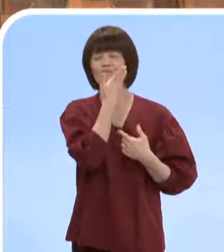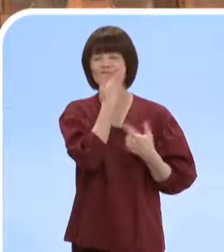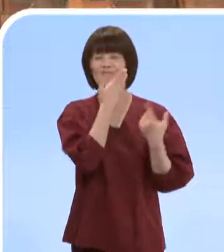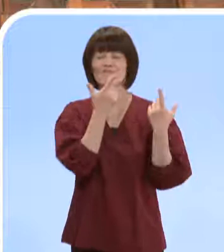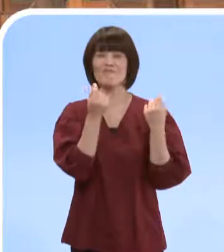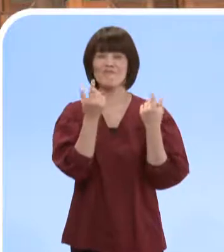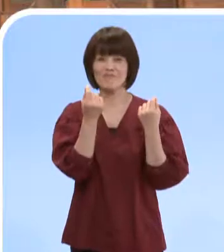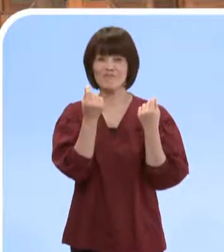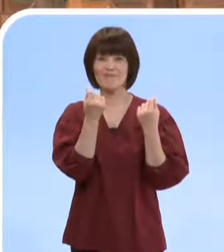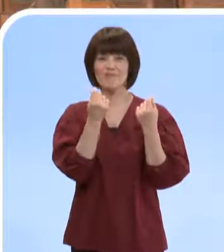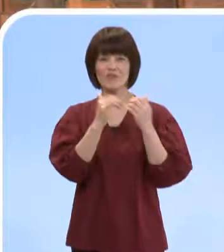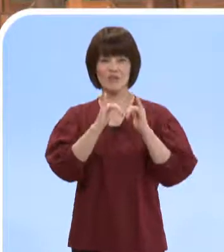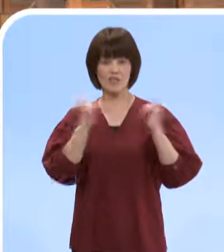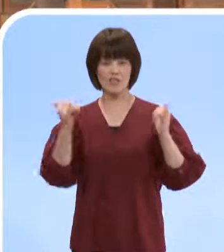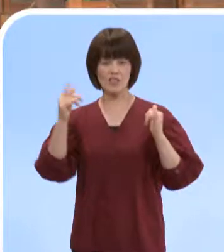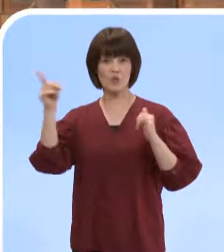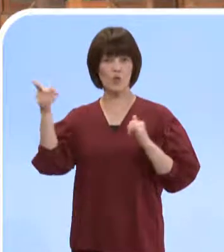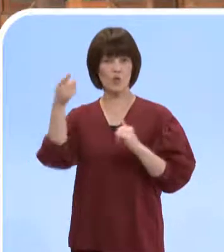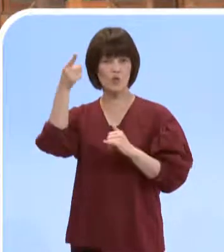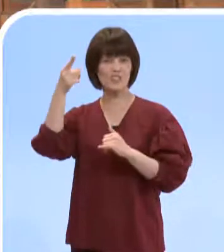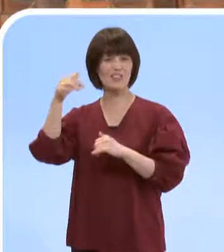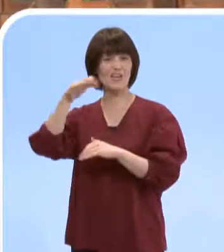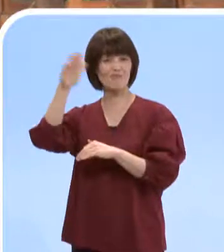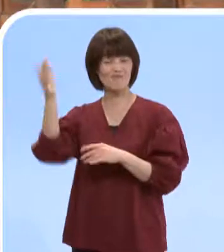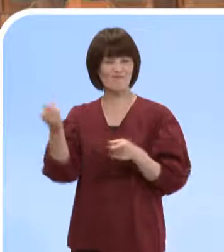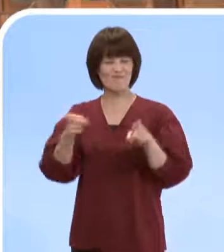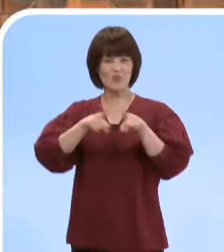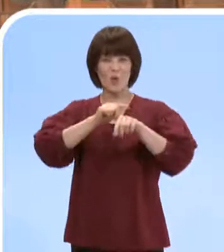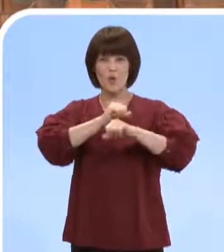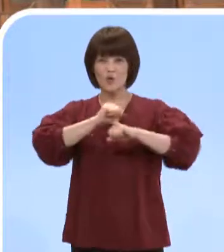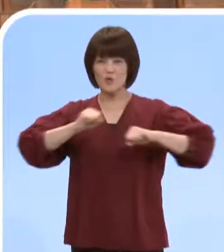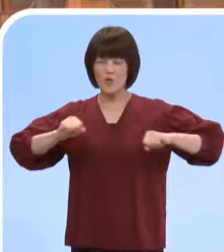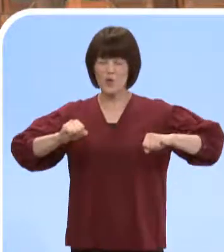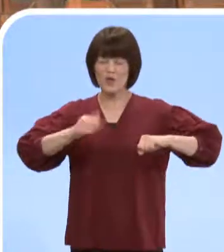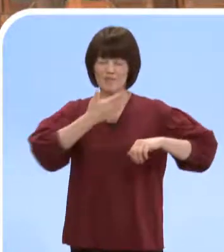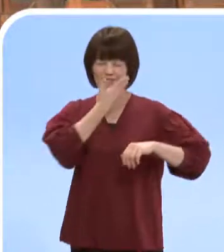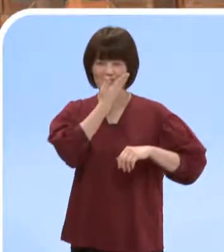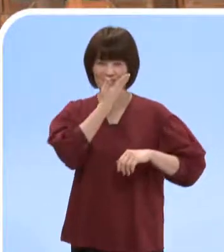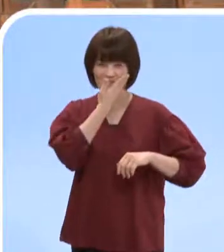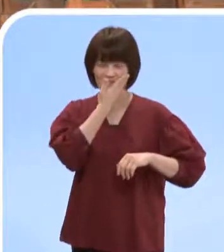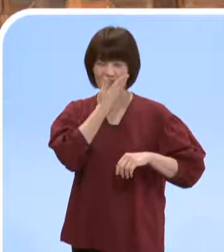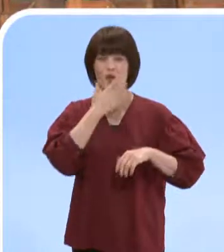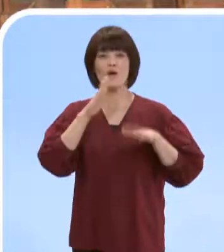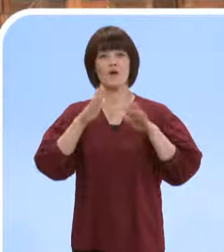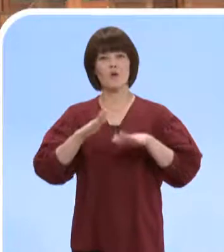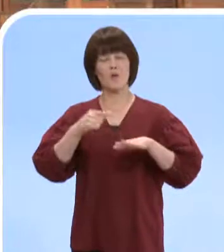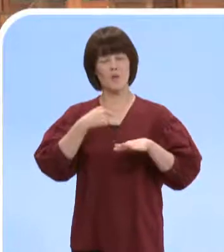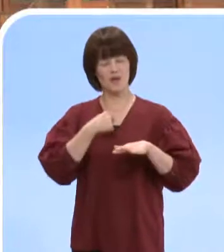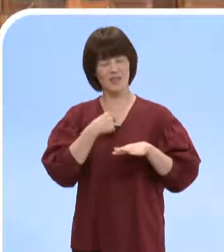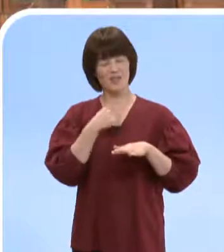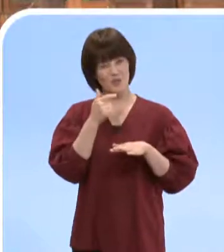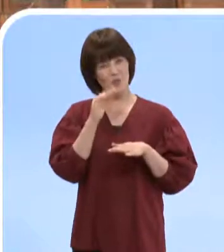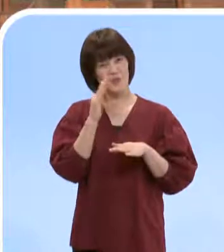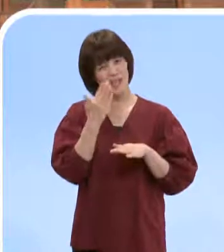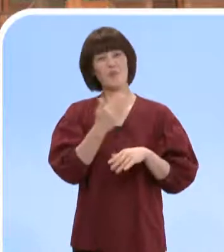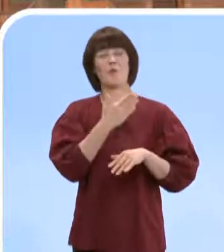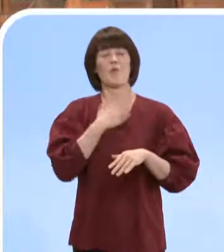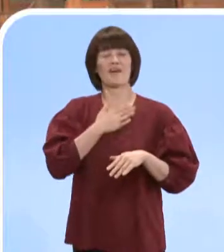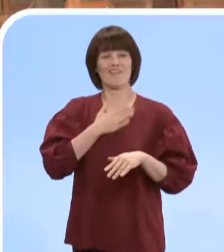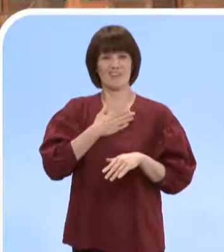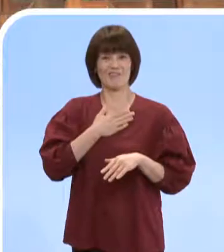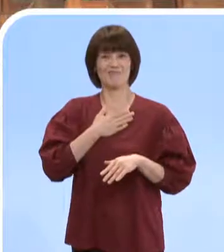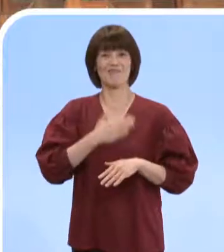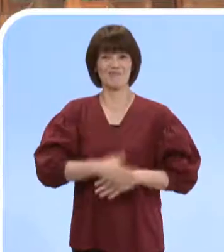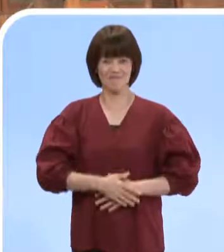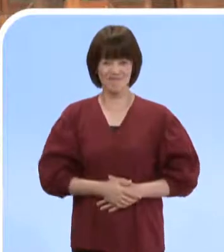そして人と自然が共存することの大切さを私は今日一日で少しだけ分かったような気がい